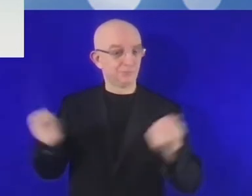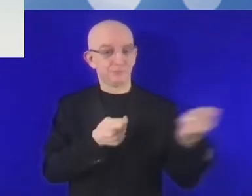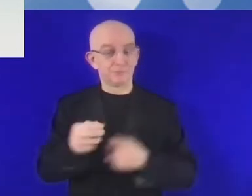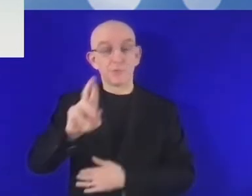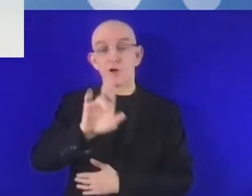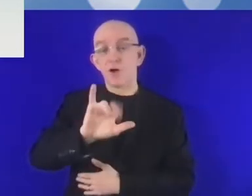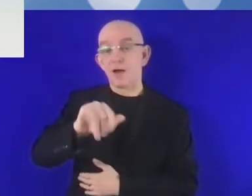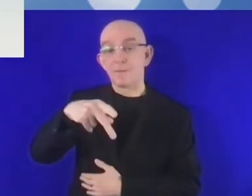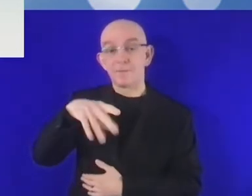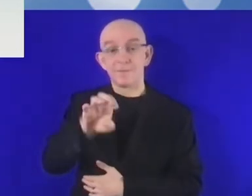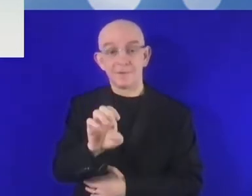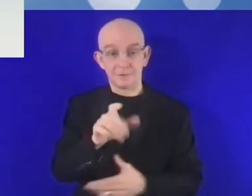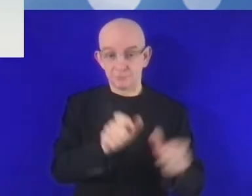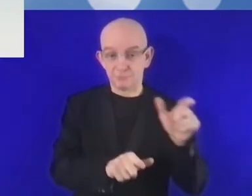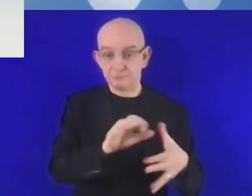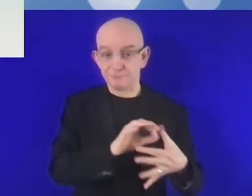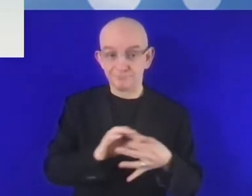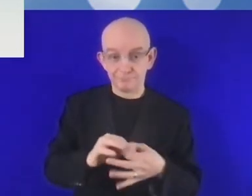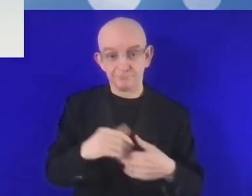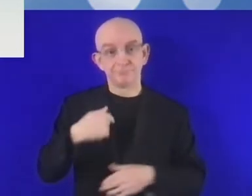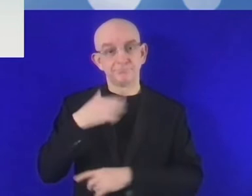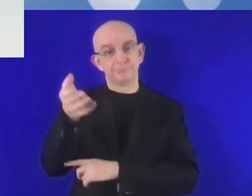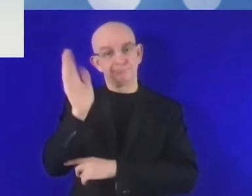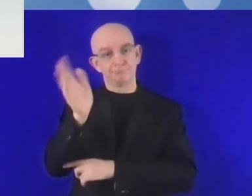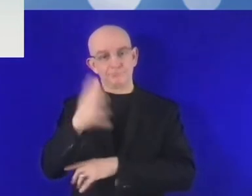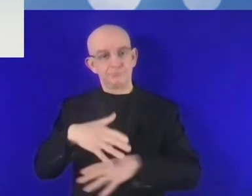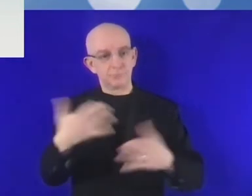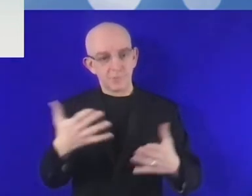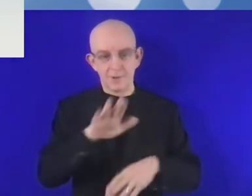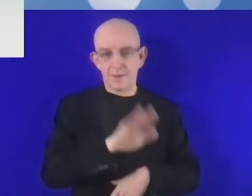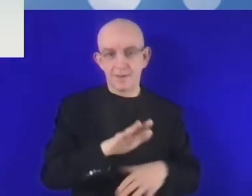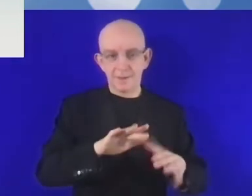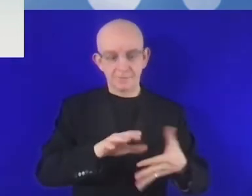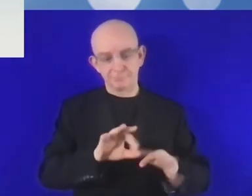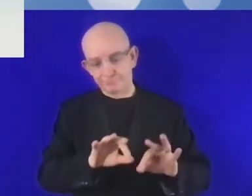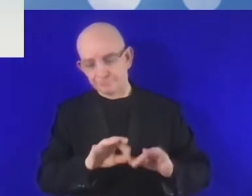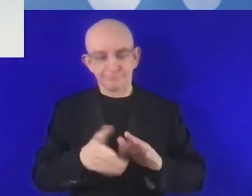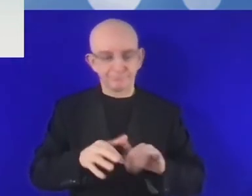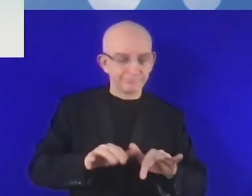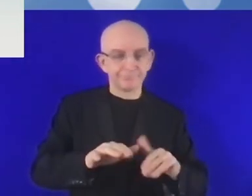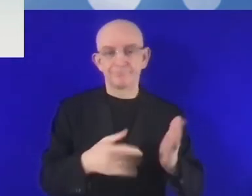أنا رئيسة جمعية رايب، وسوف أتحدث باسم